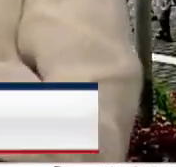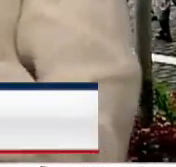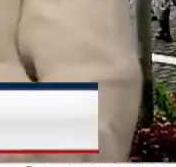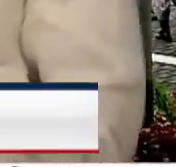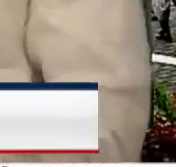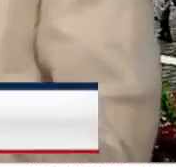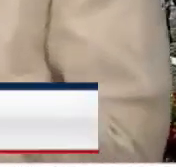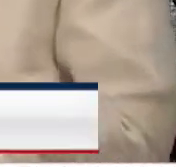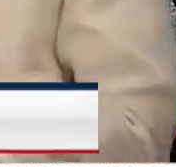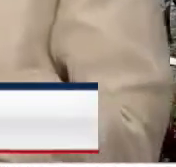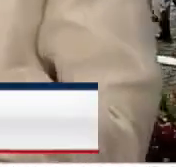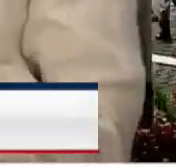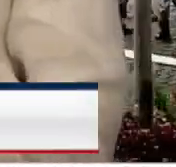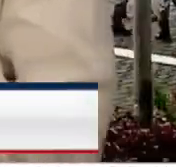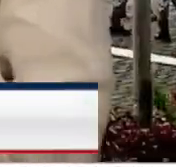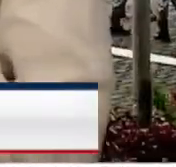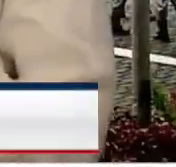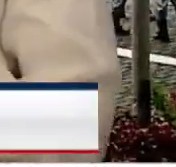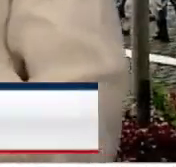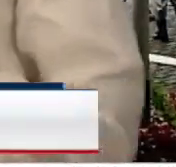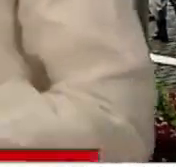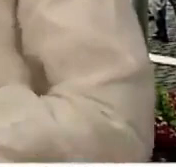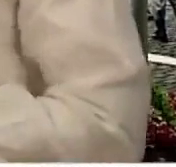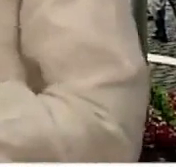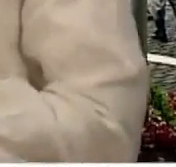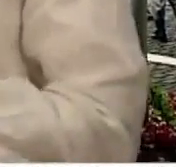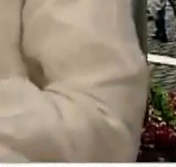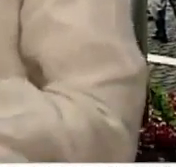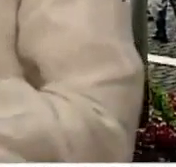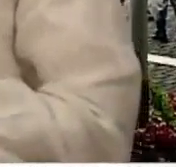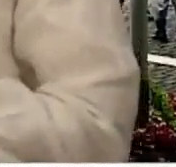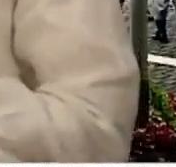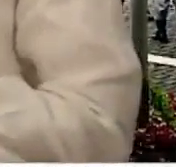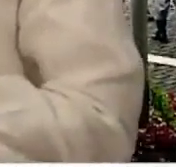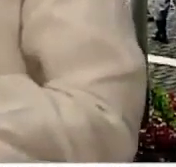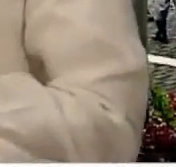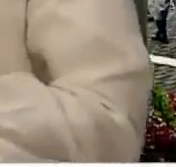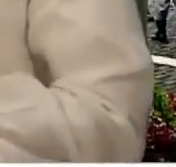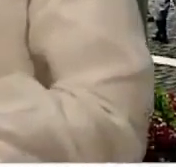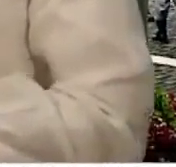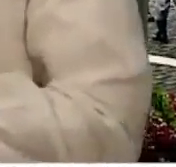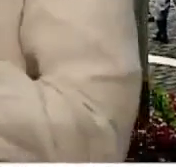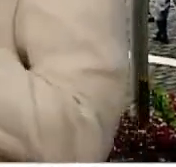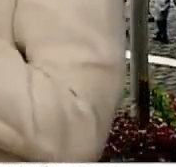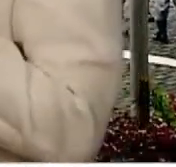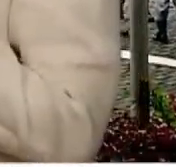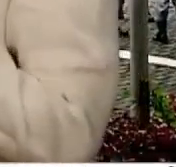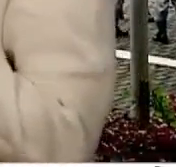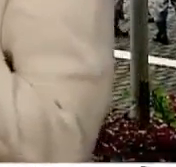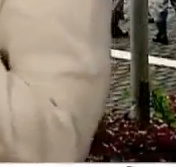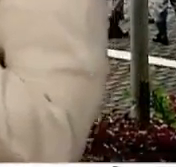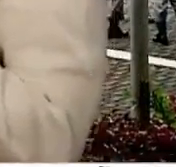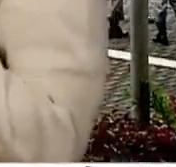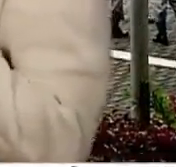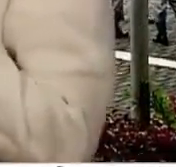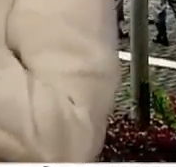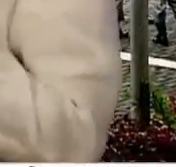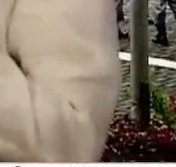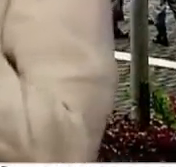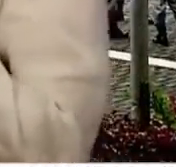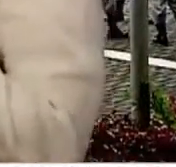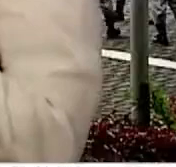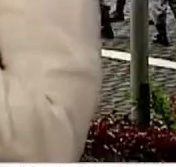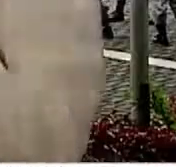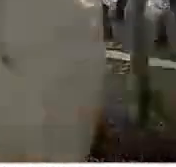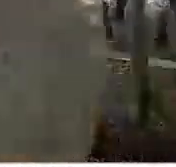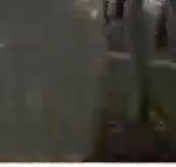ito. Okay, sir. Para sa taong ito, ano po ang magiging tema ng ating Araw ng Mga Bayani? Ang tema po natin sa taon